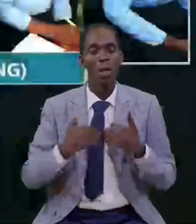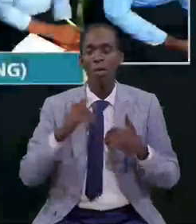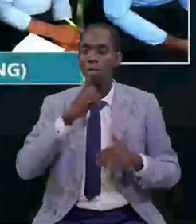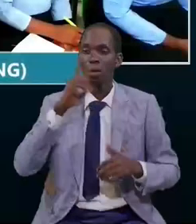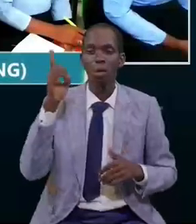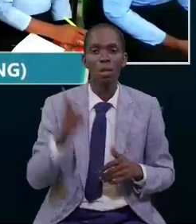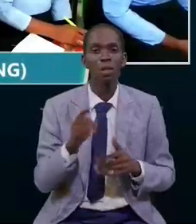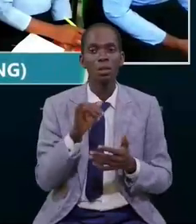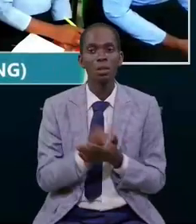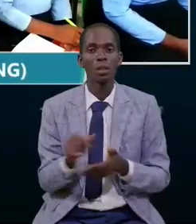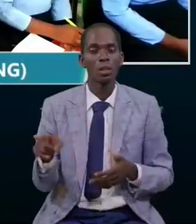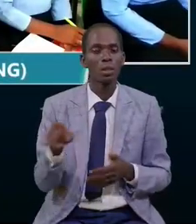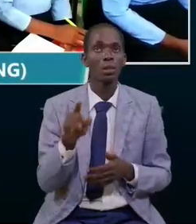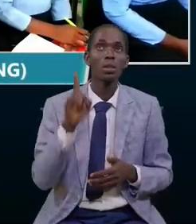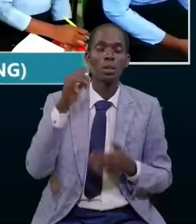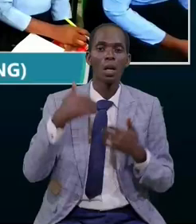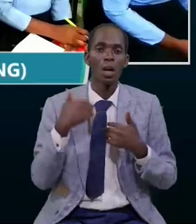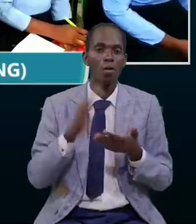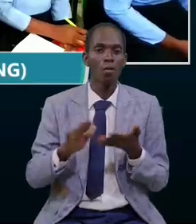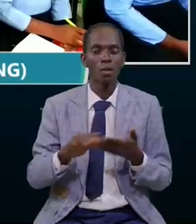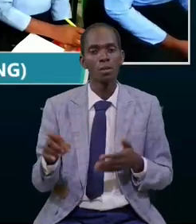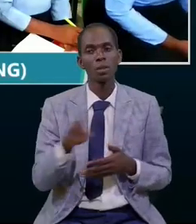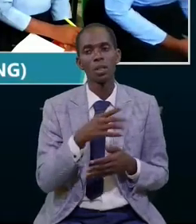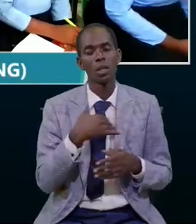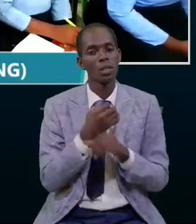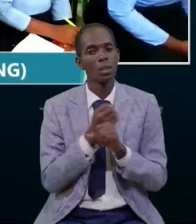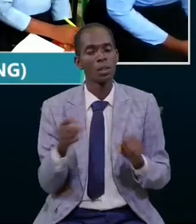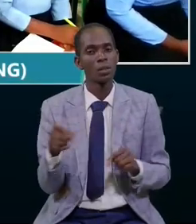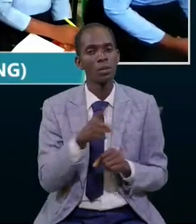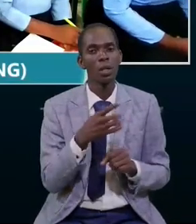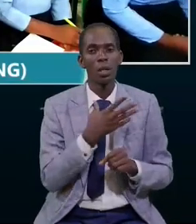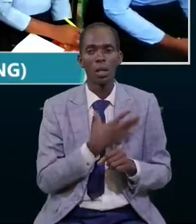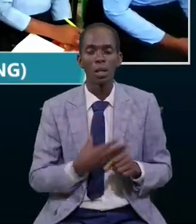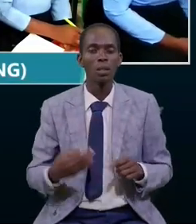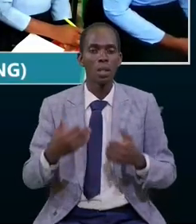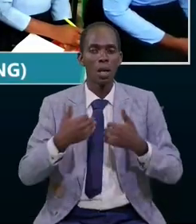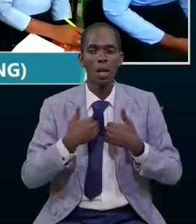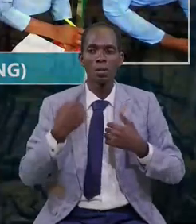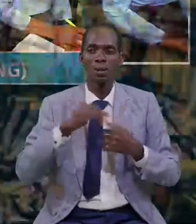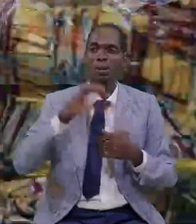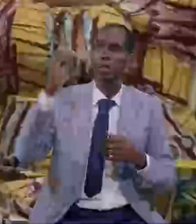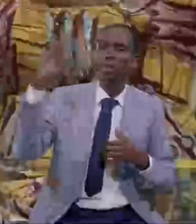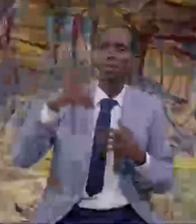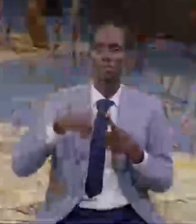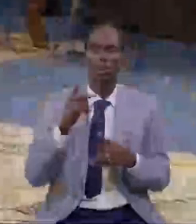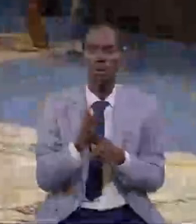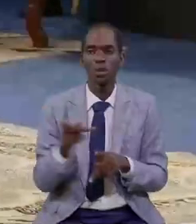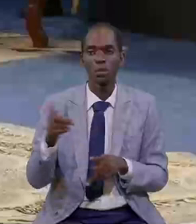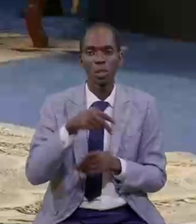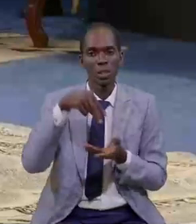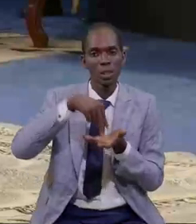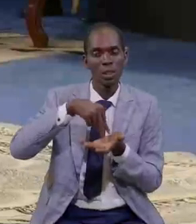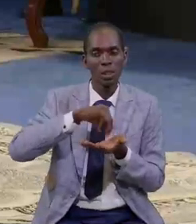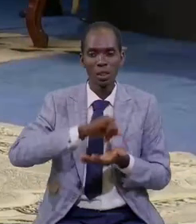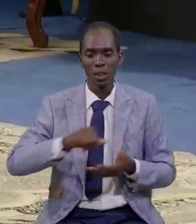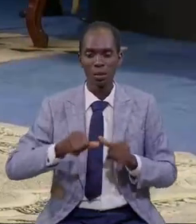qui les a pardonné qui les a sauvé et qu'ils ont la grâce pour les préserver